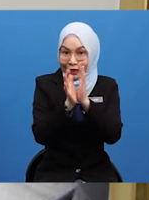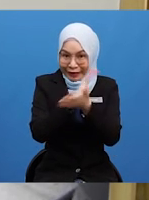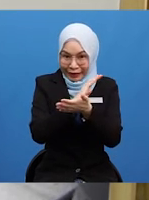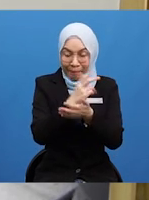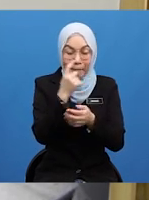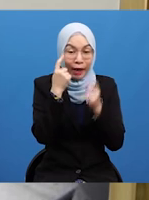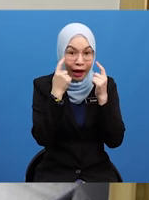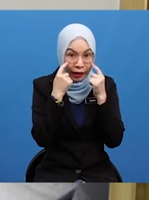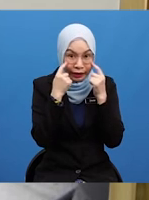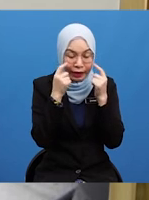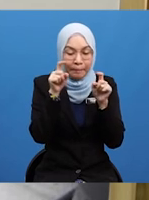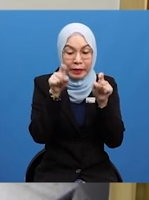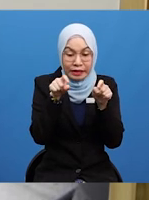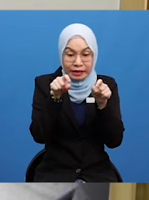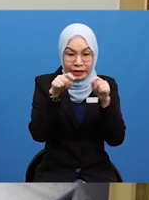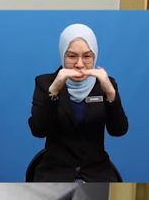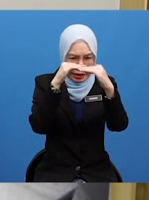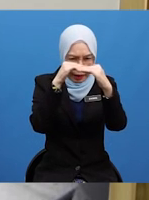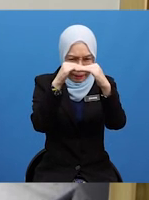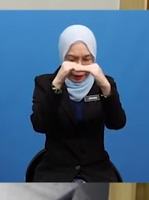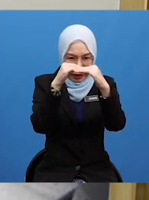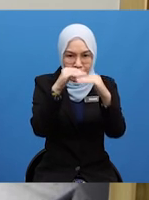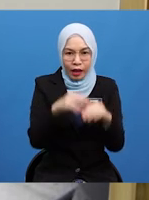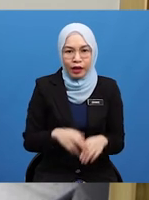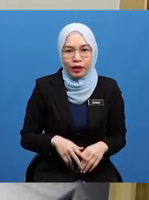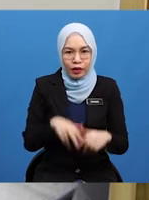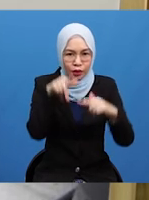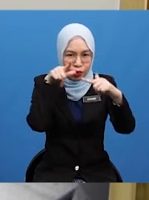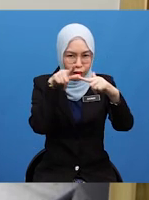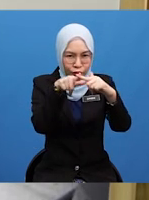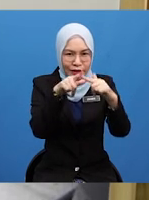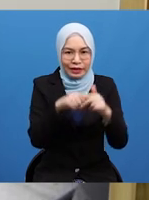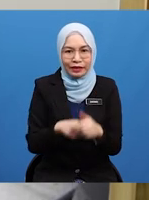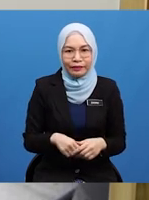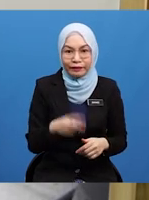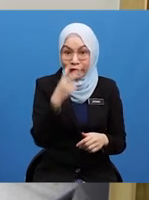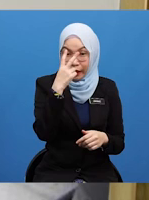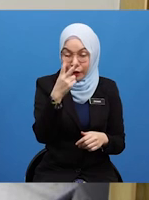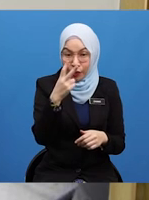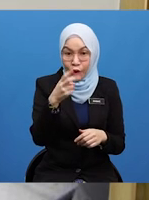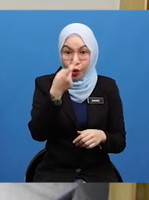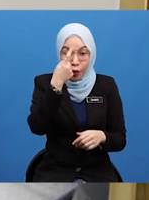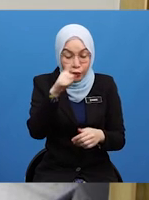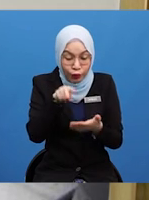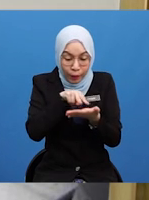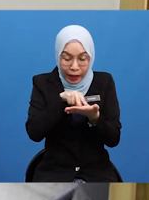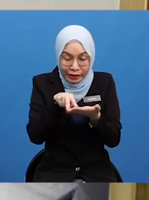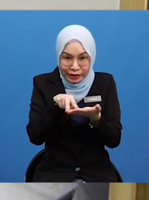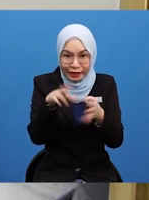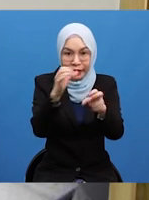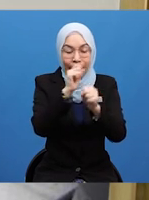pada arah meniscus cecair untuk membaca nilai isi padu sesuatu